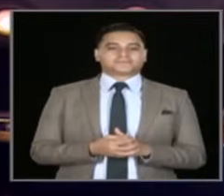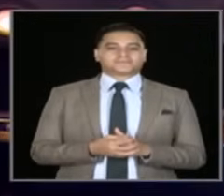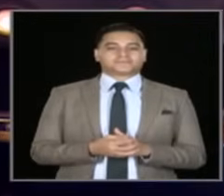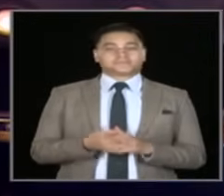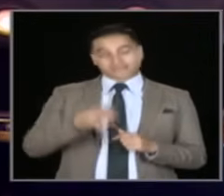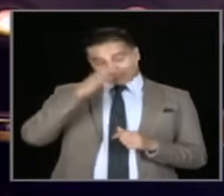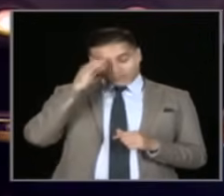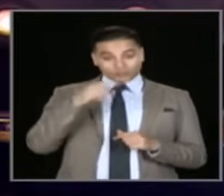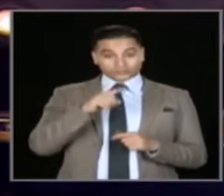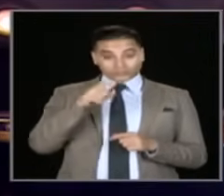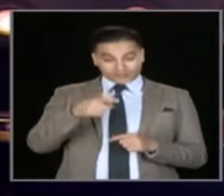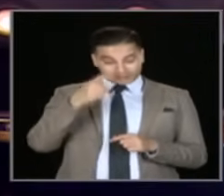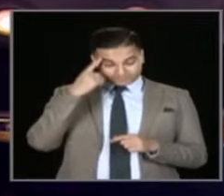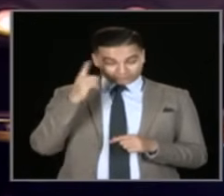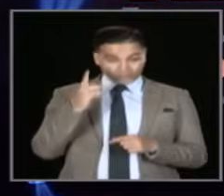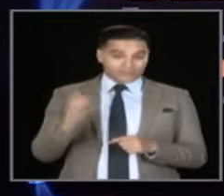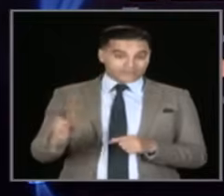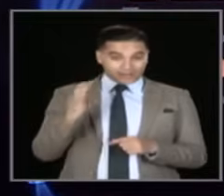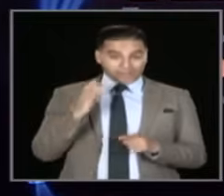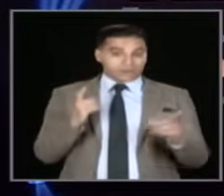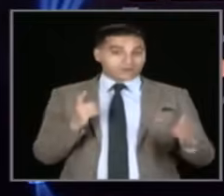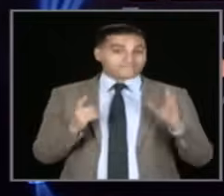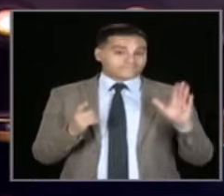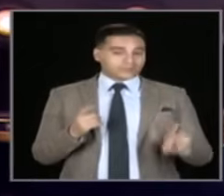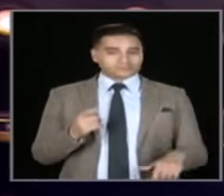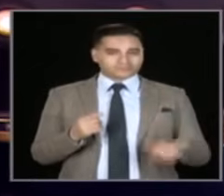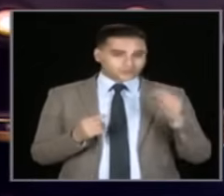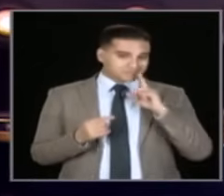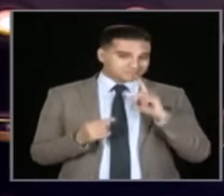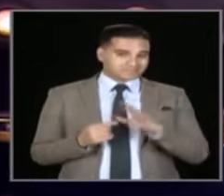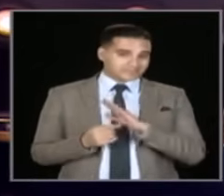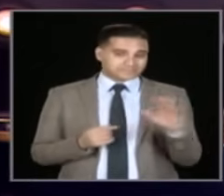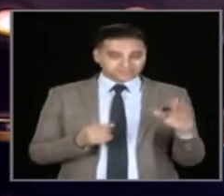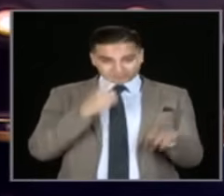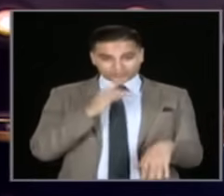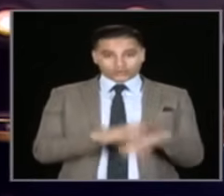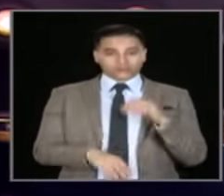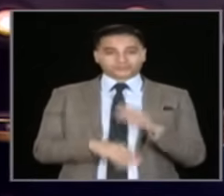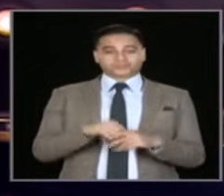طبعا لو سؤال طار من البصمة وفالنسيا جاوبت اتحسمت المباراة.